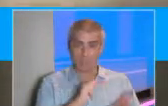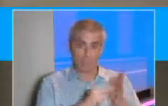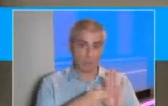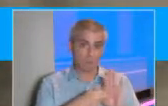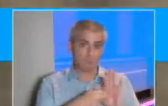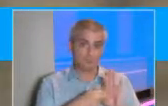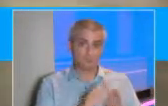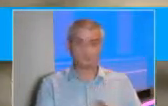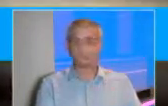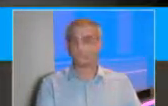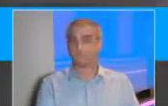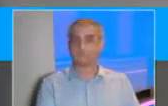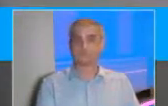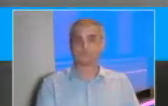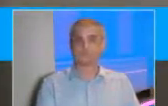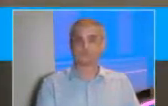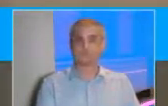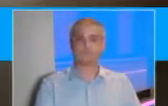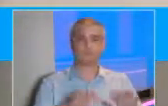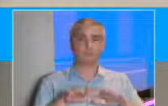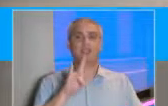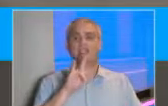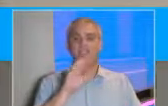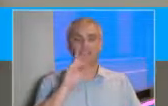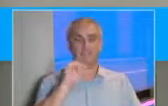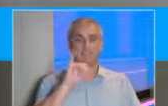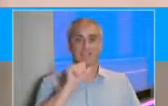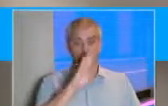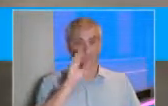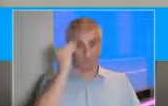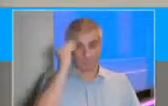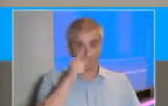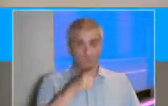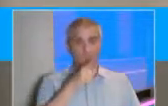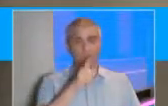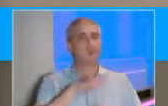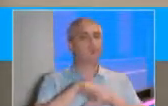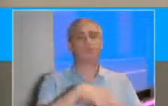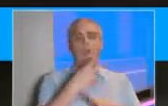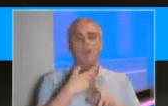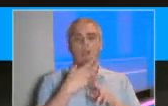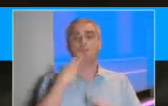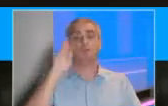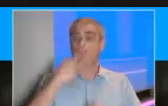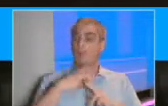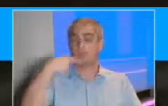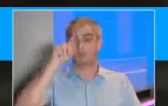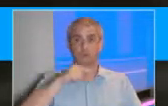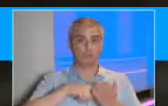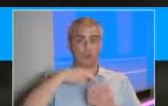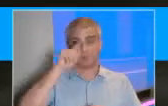פוליטית? תראה, ממשלת חסן דיאב, צריך לזכור, הושבעה רק בראשון לינואר, או